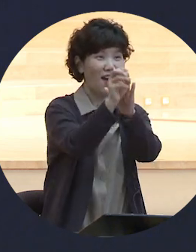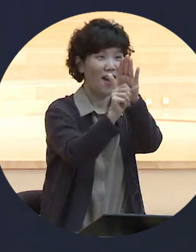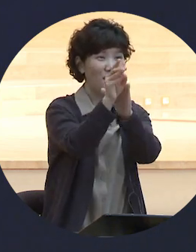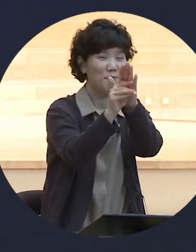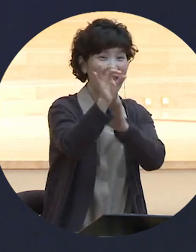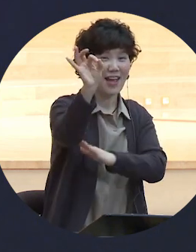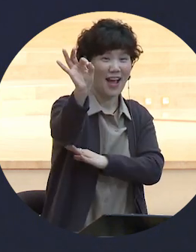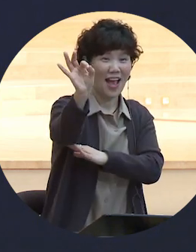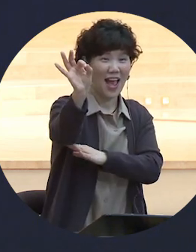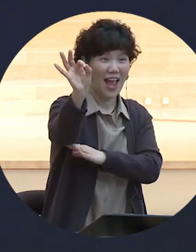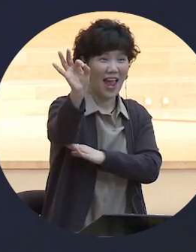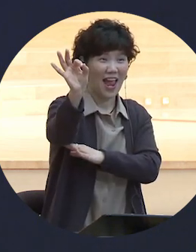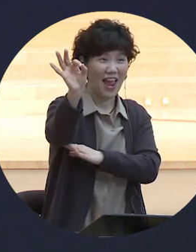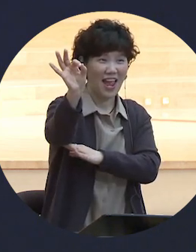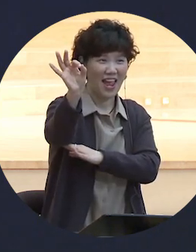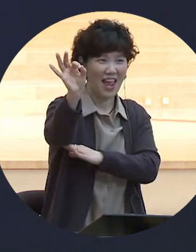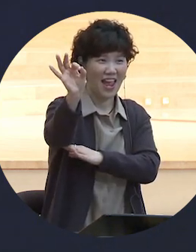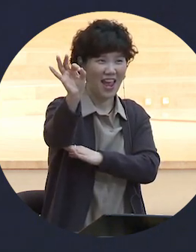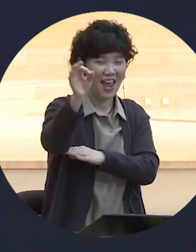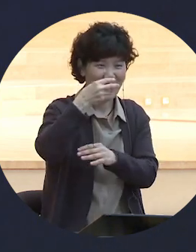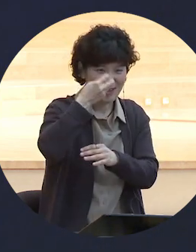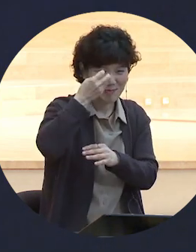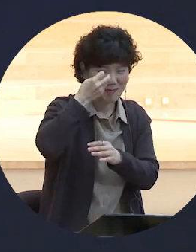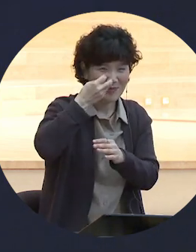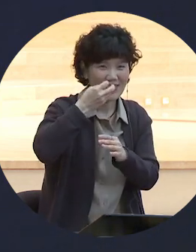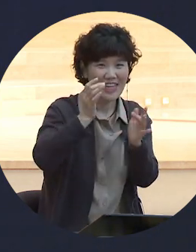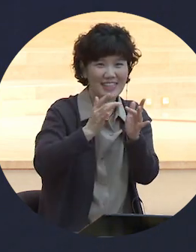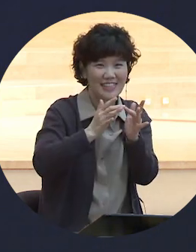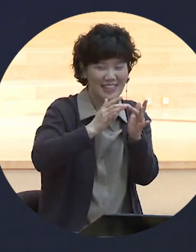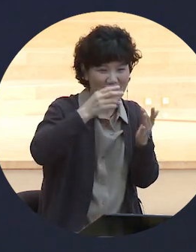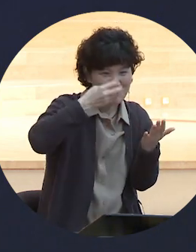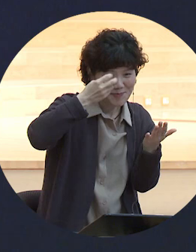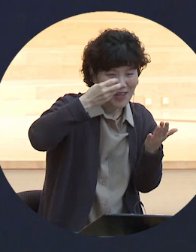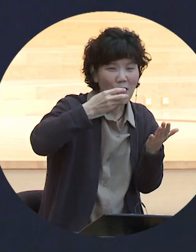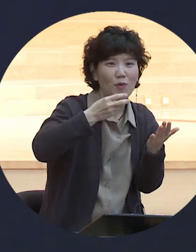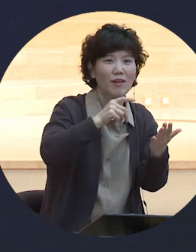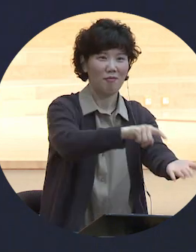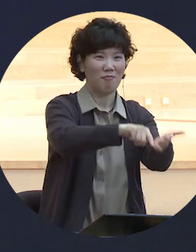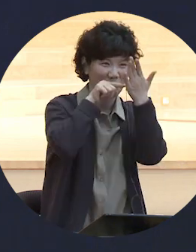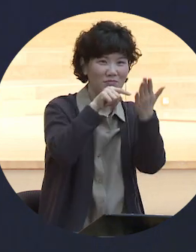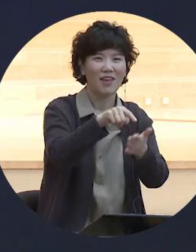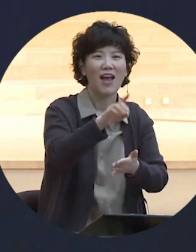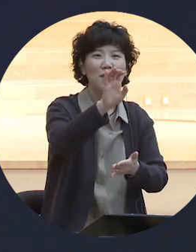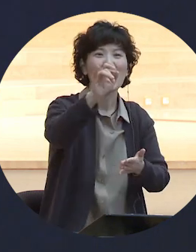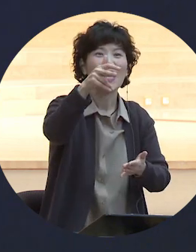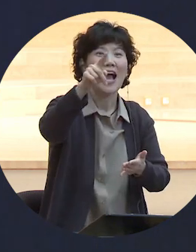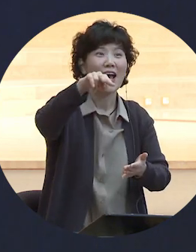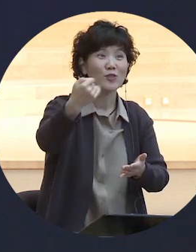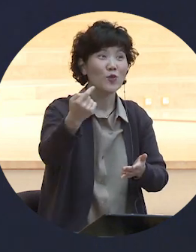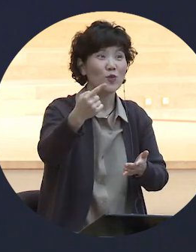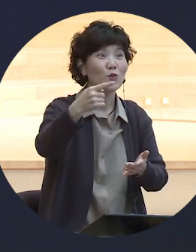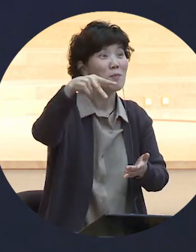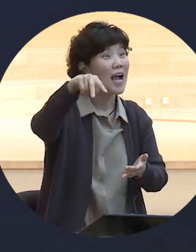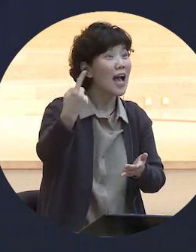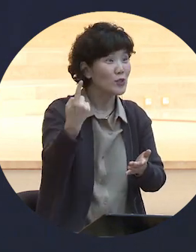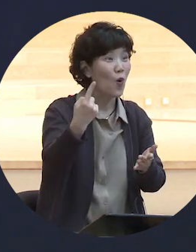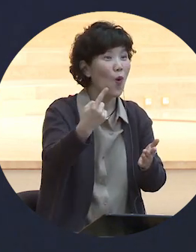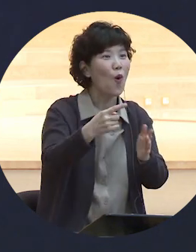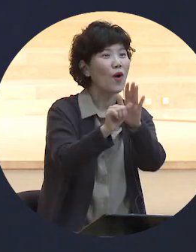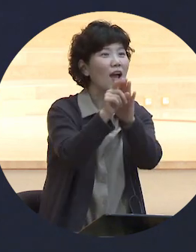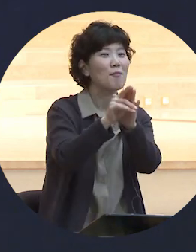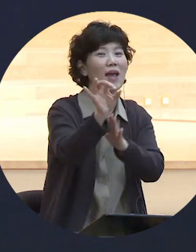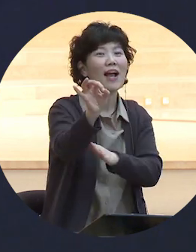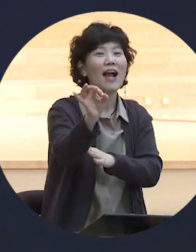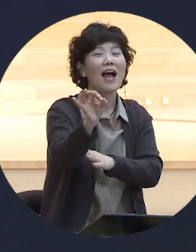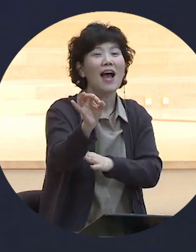이렇게 검색을 해봤어요. 검색을 했는데 대반 막 나와버리더라고요. 피카소 작품 경매가 검색하니까